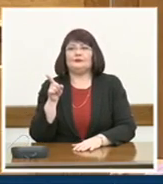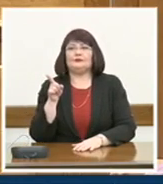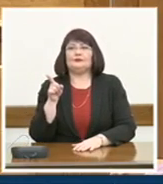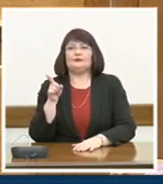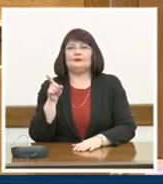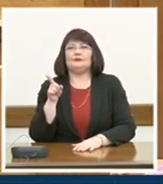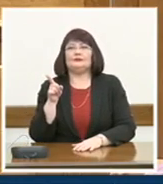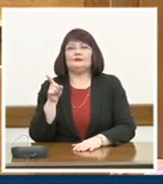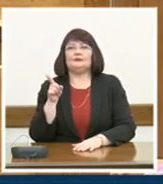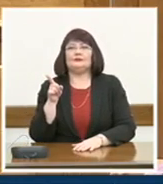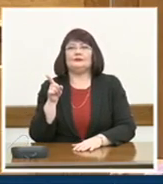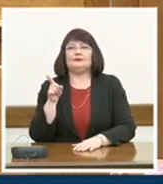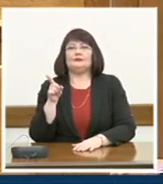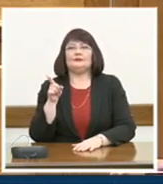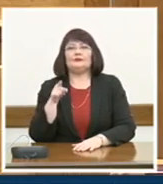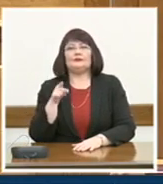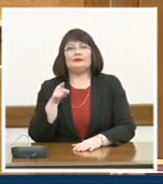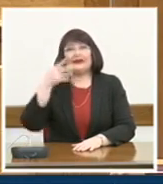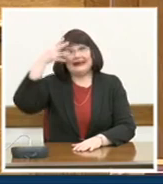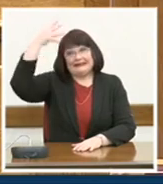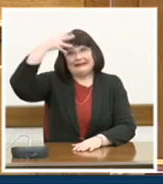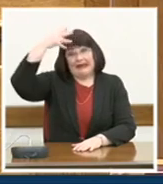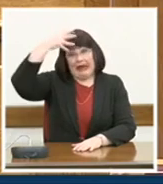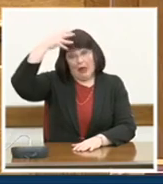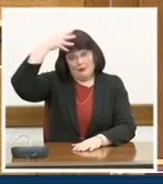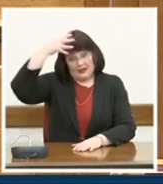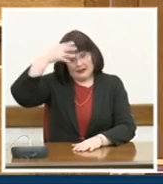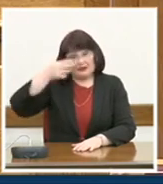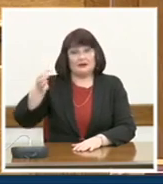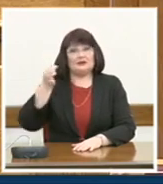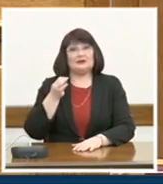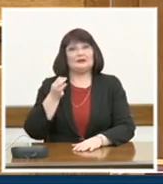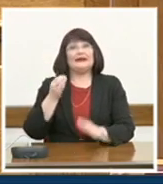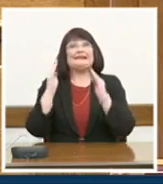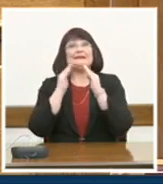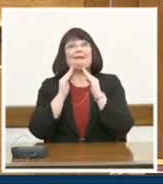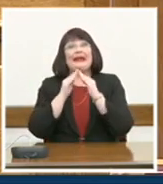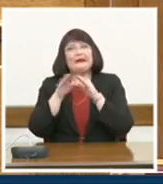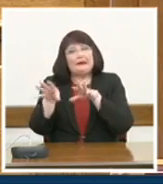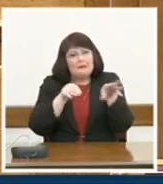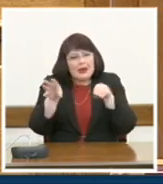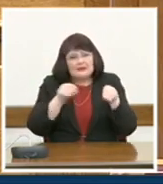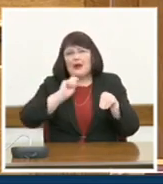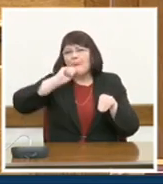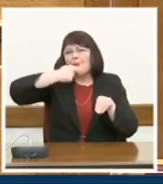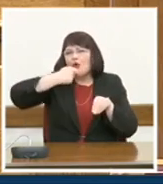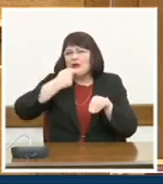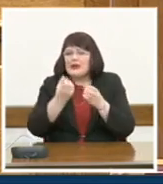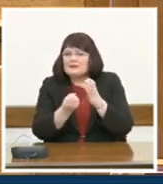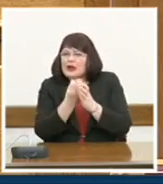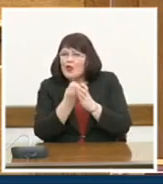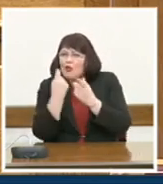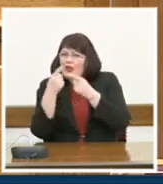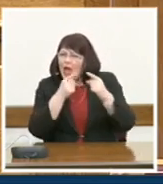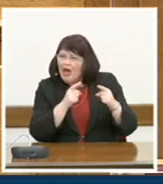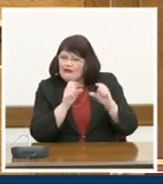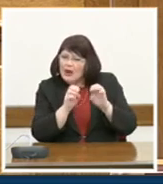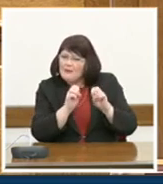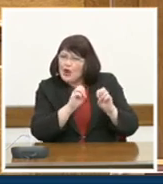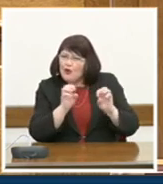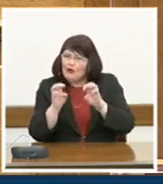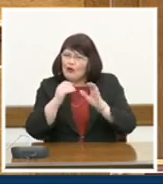Τσίπρα διαβολικά καλού Τραμπ που συγκέντρωνε σπίτι του φακέλους με απόρριτες πληροφορίες, αντίστοιχες σκούτες